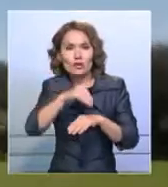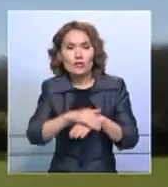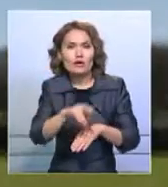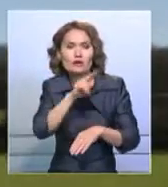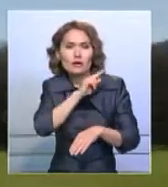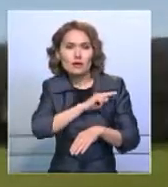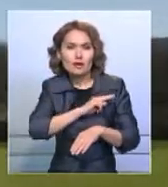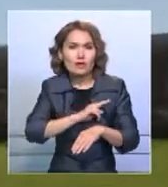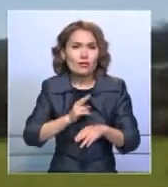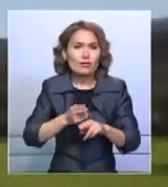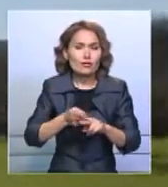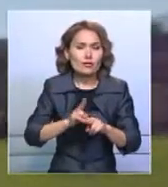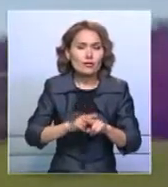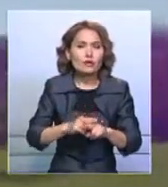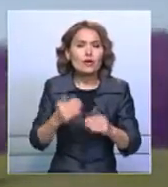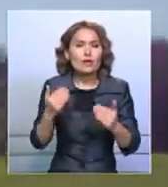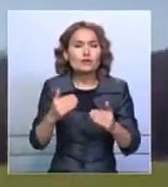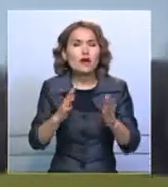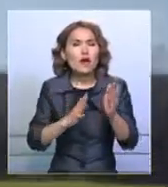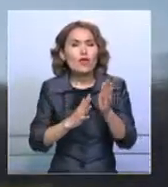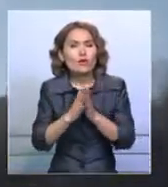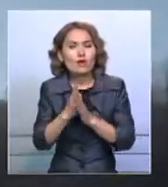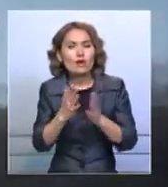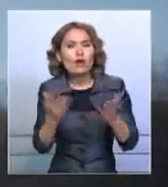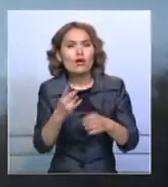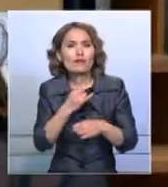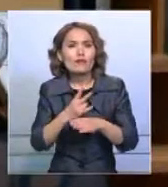ауруларын анықтауға көмектесуі тиіс.